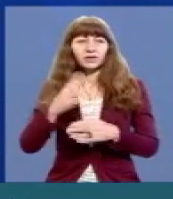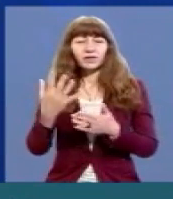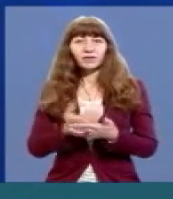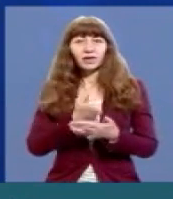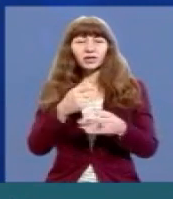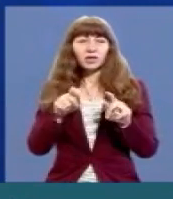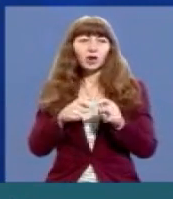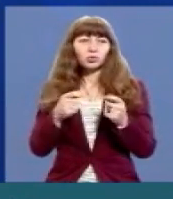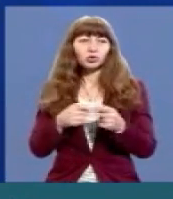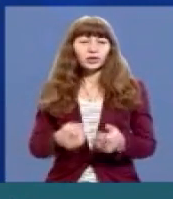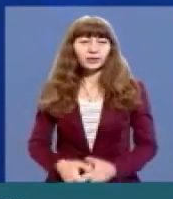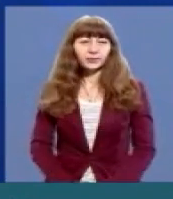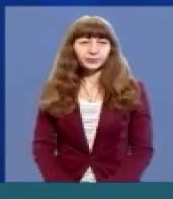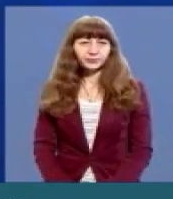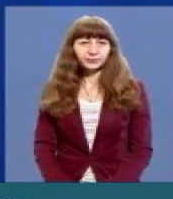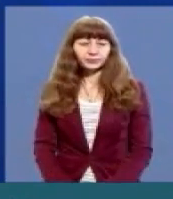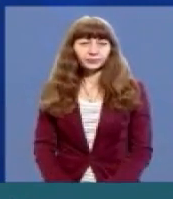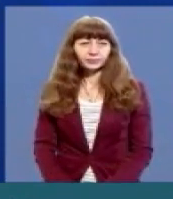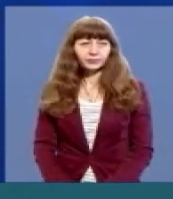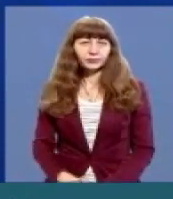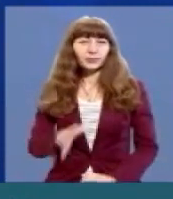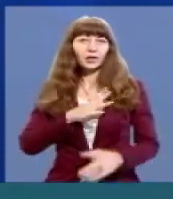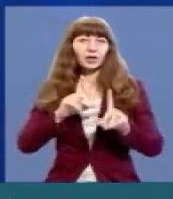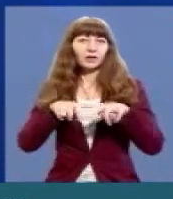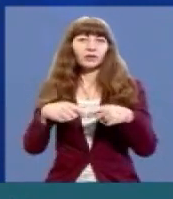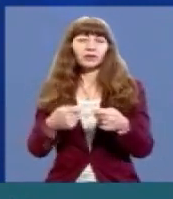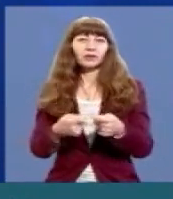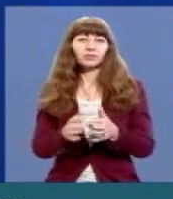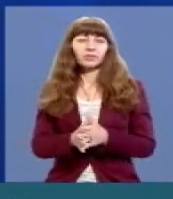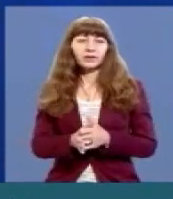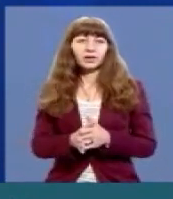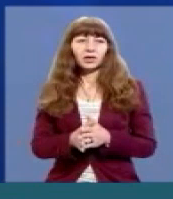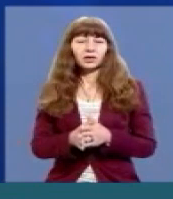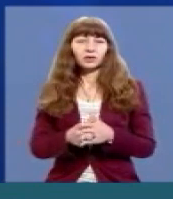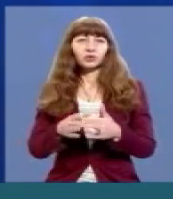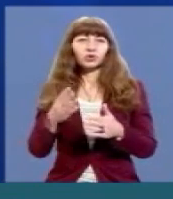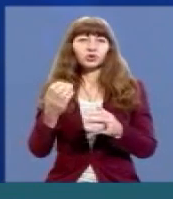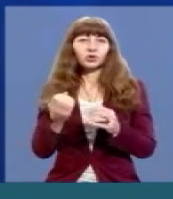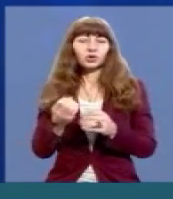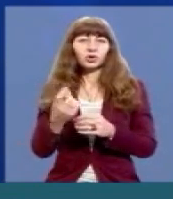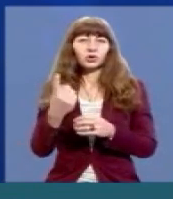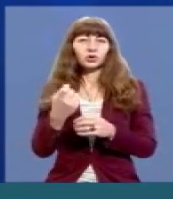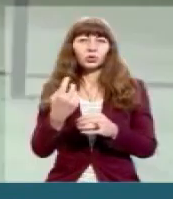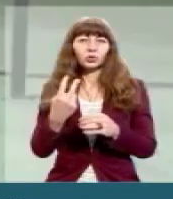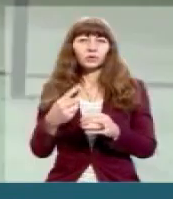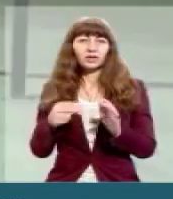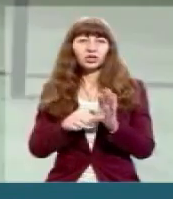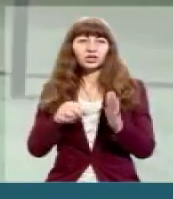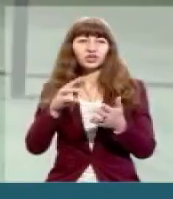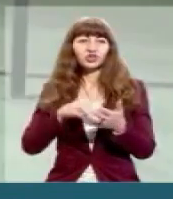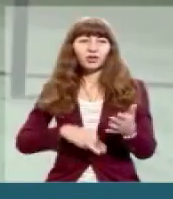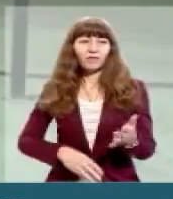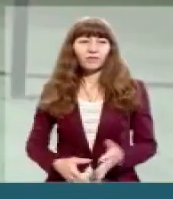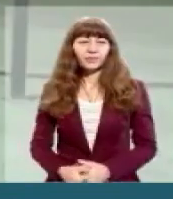бойынша жұмыс берушілерге 52 ескерту беріліп, 14,2 миллион теңге сомасына 126 айыппұл салынды.